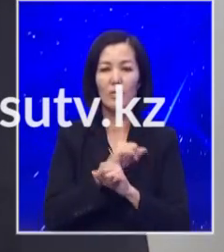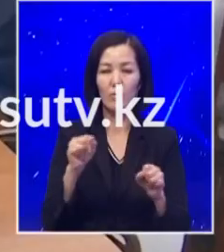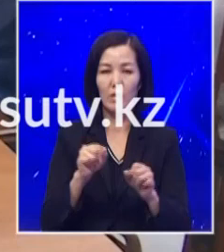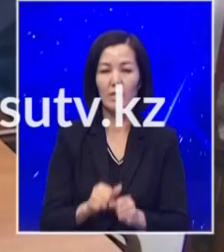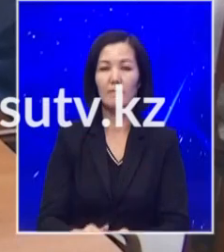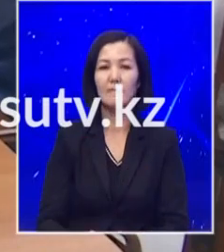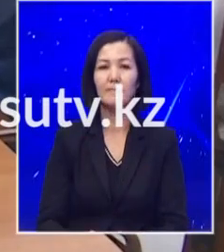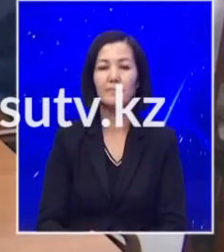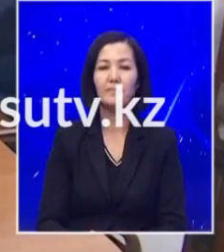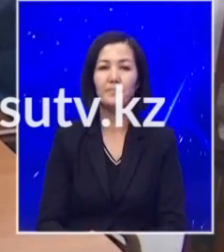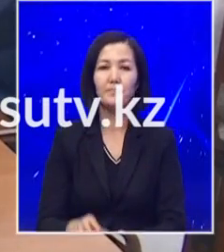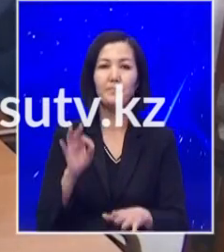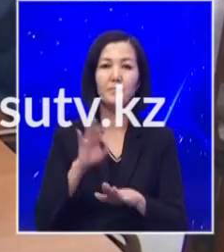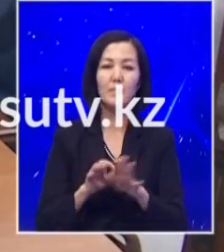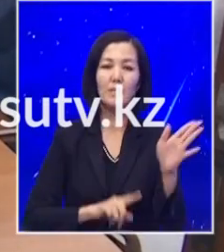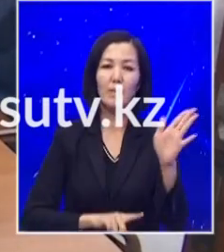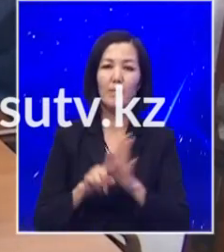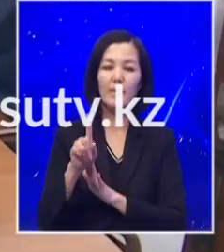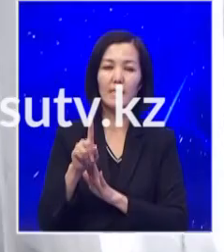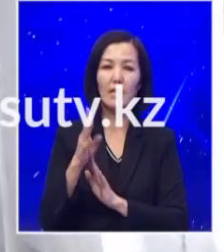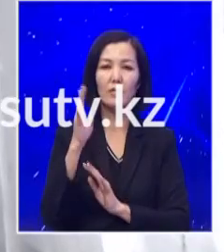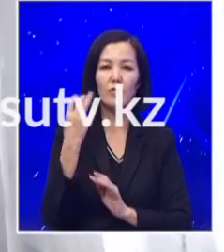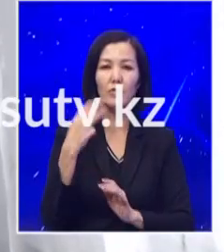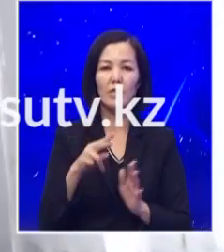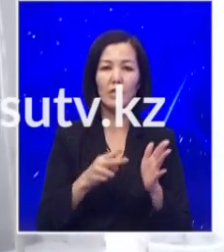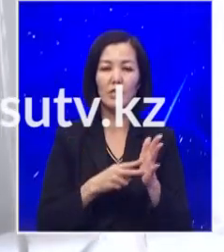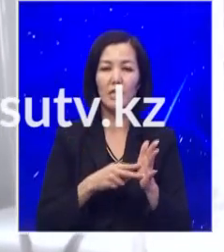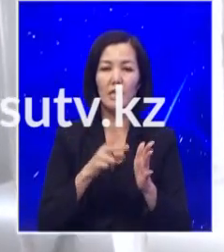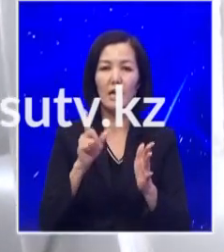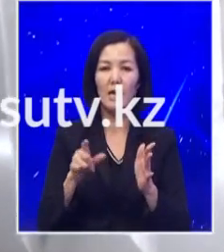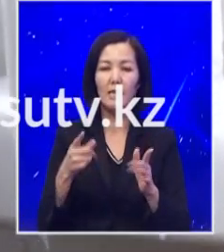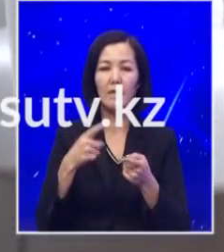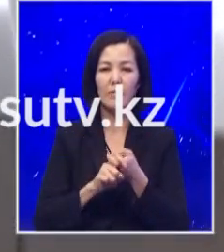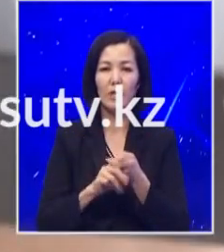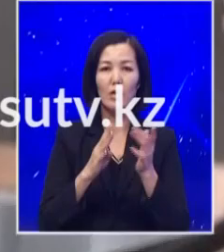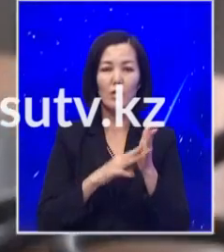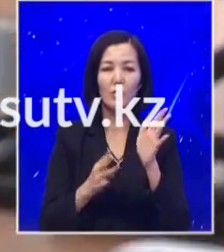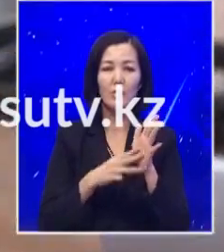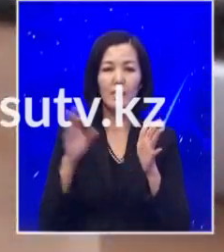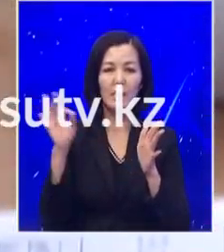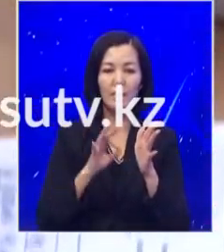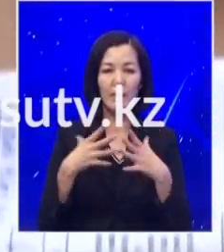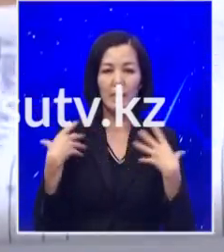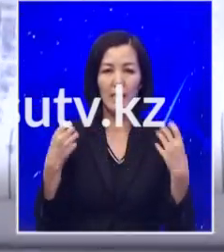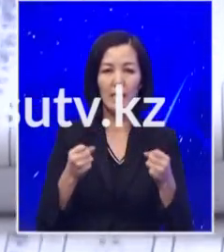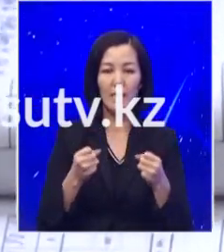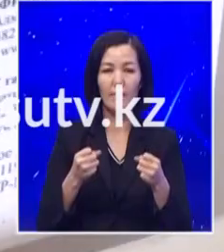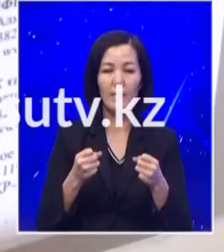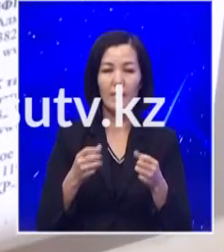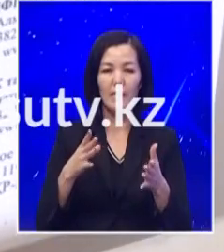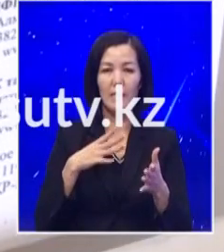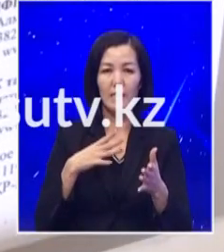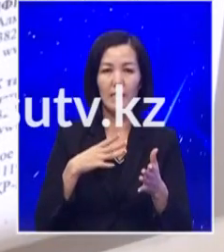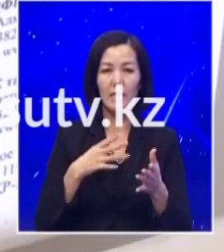шақырамыз. Пандемия басталғалы бұл ауданда 447 адам вирус жұқтырған. Оның 98% індеттен айығып, қатарға